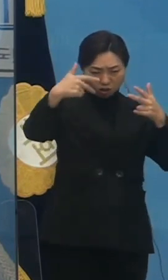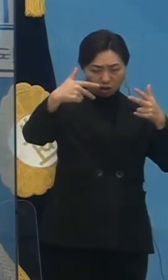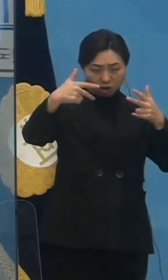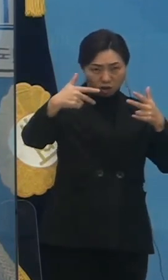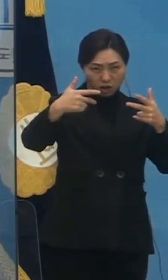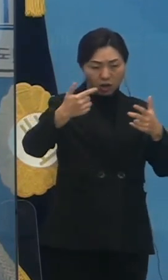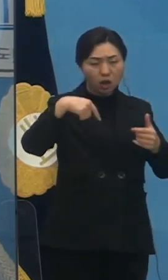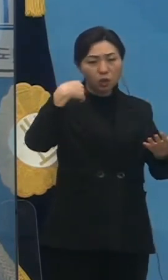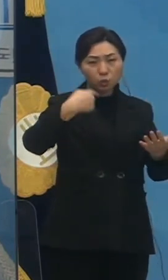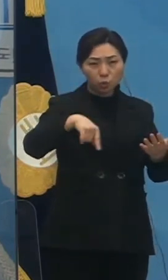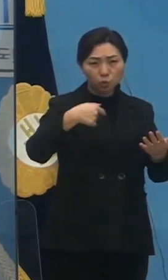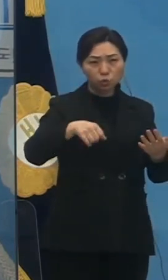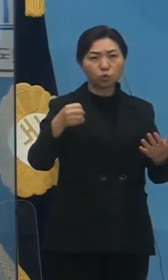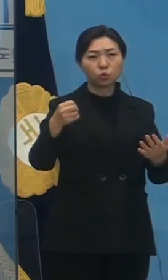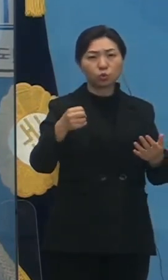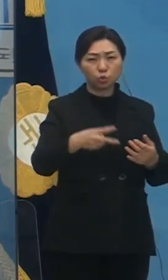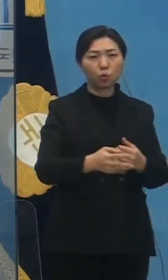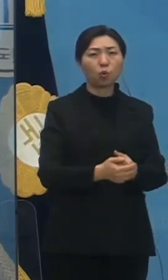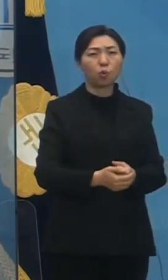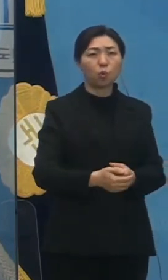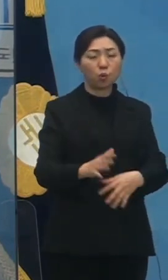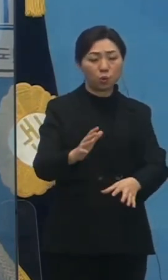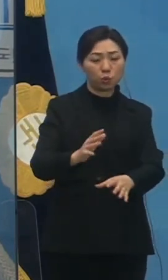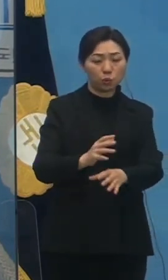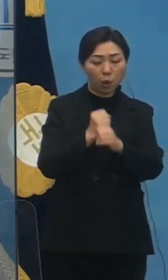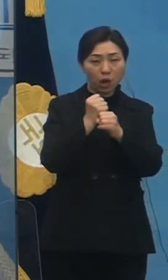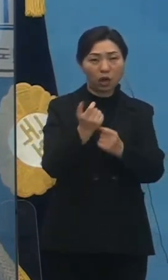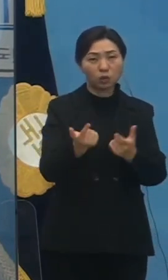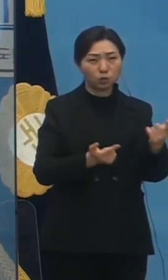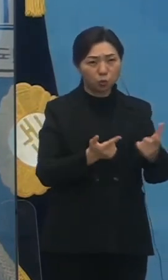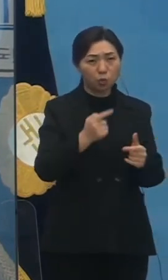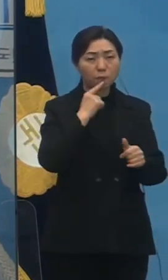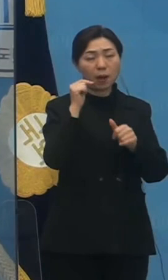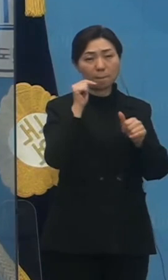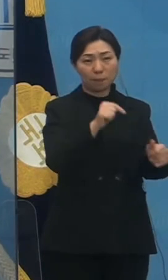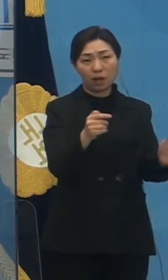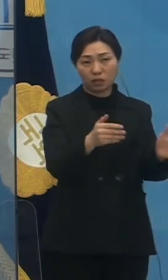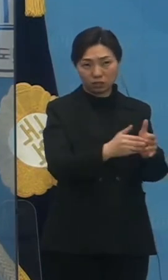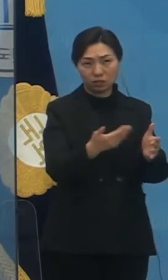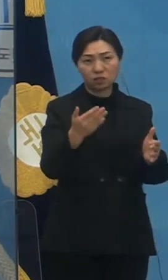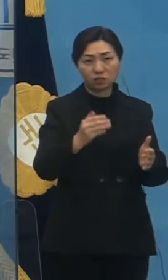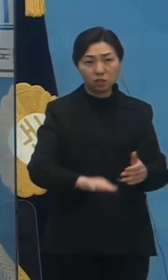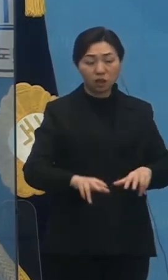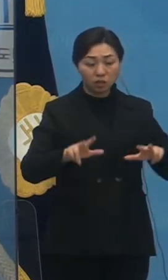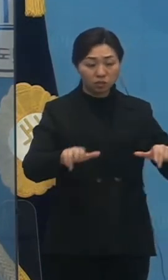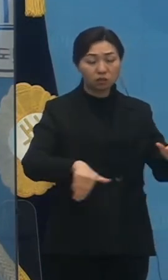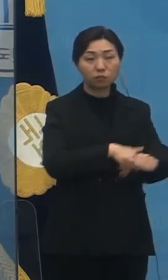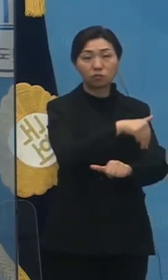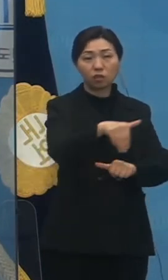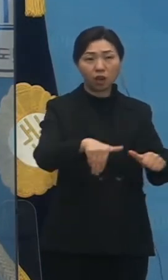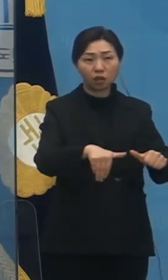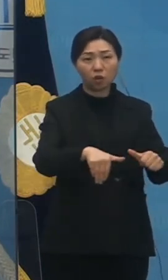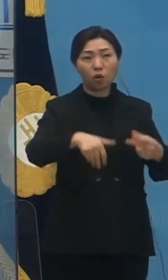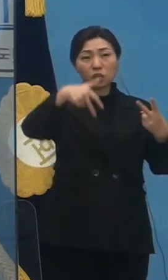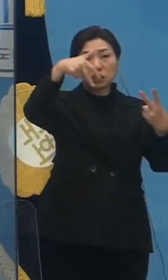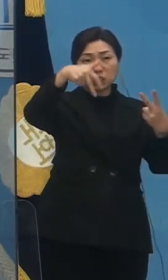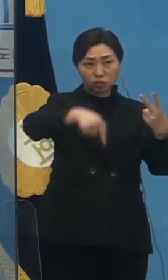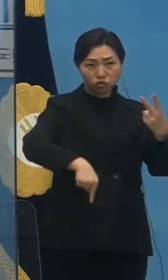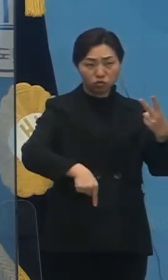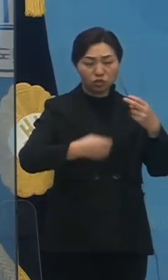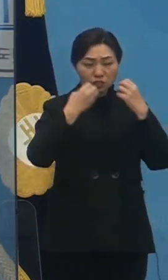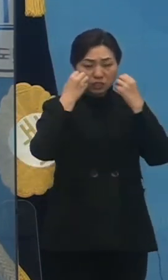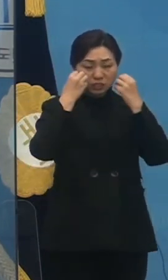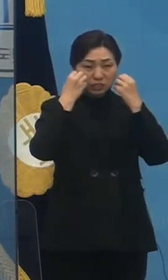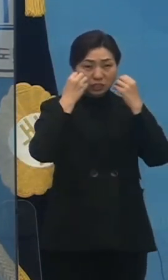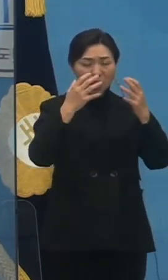하도록 지침을 변경했습니다. 하지만 지금 상황에서 2주라는 새학기 적응